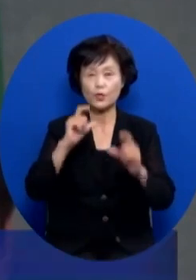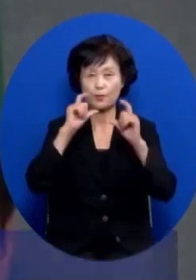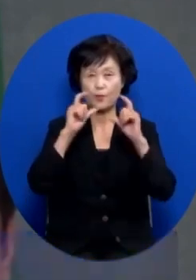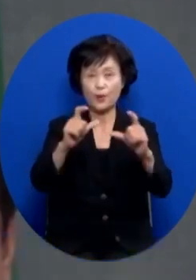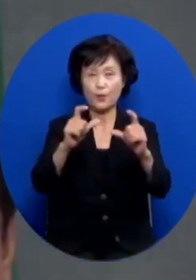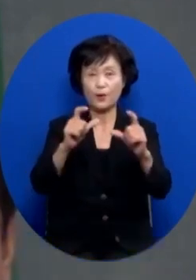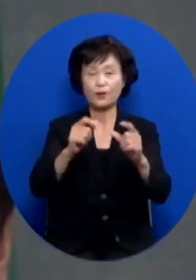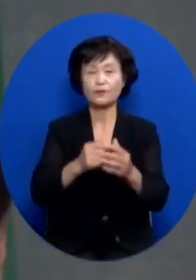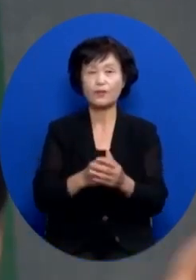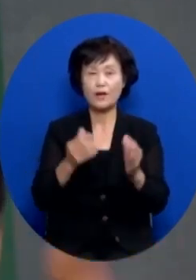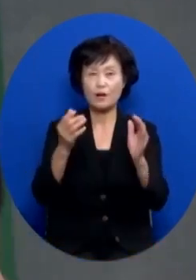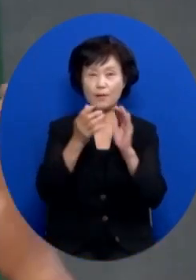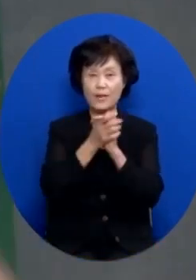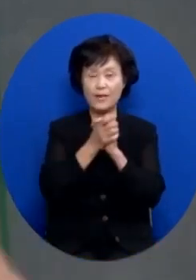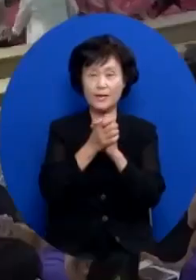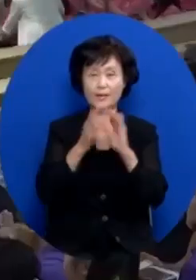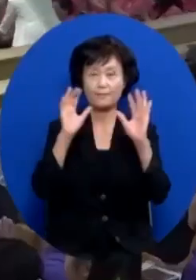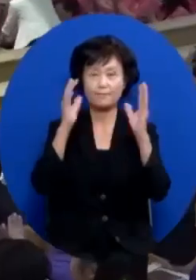선포하노라. 아멘.